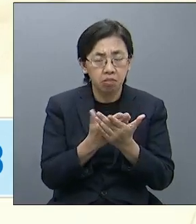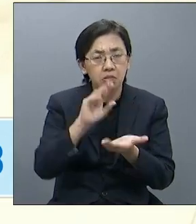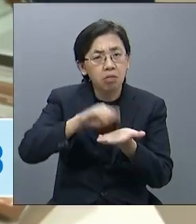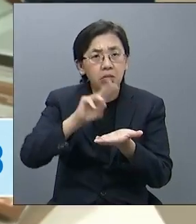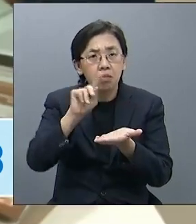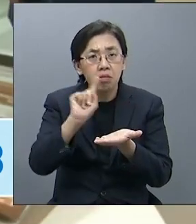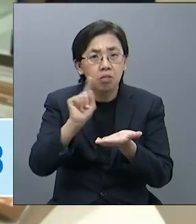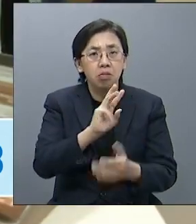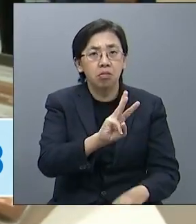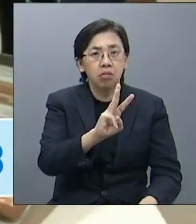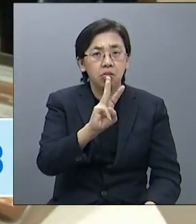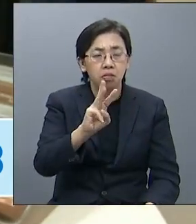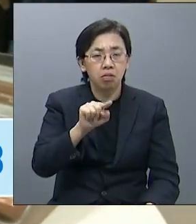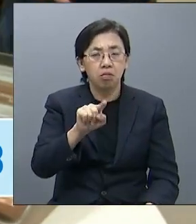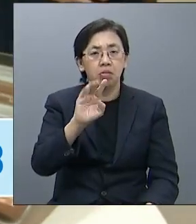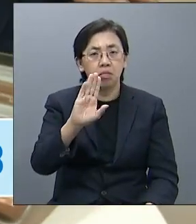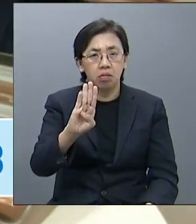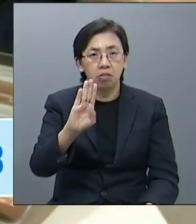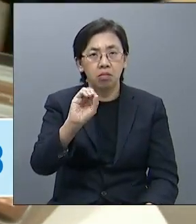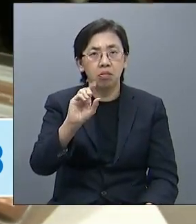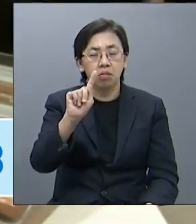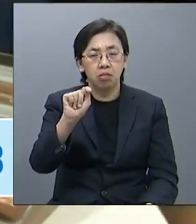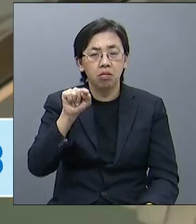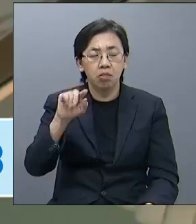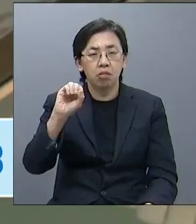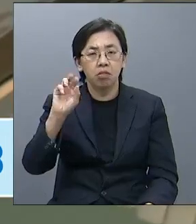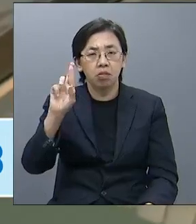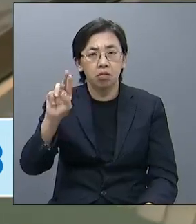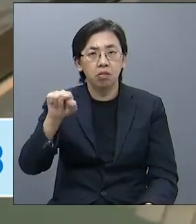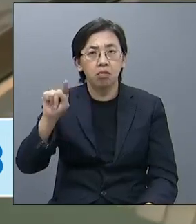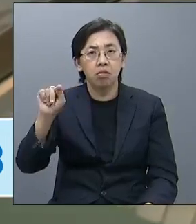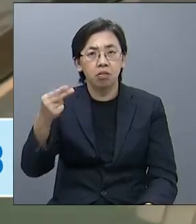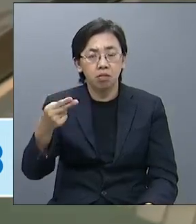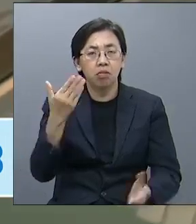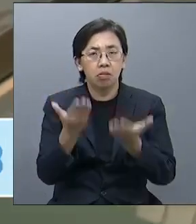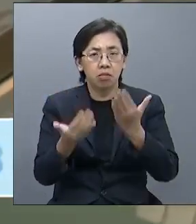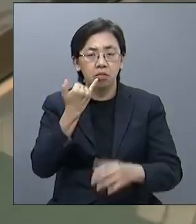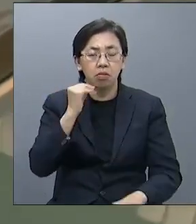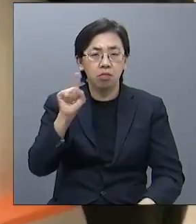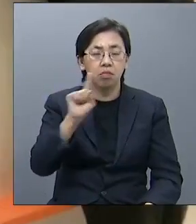เว็บไซต์www.bot.or.thหรือสายด่วนของเ 1213ครับค่ะ